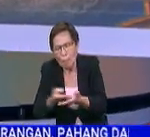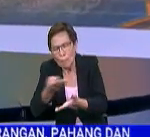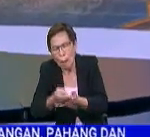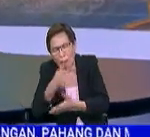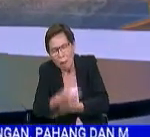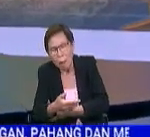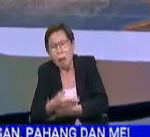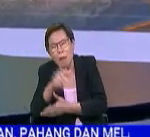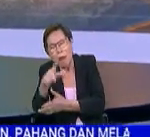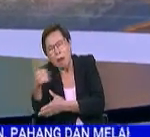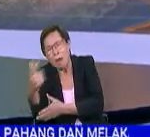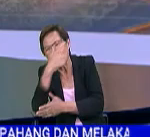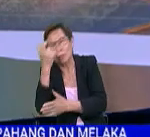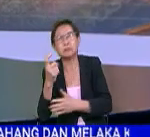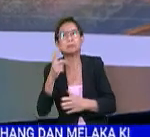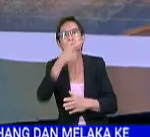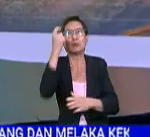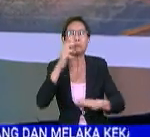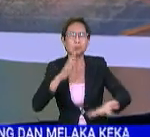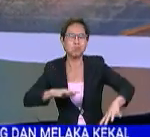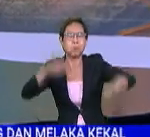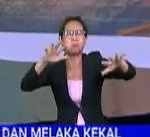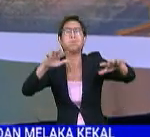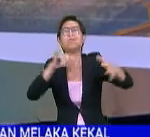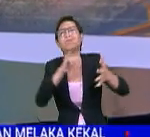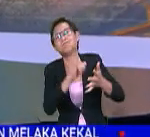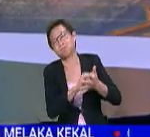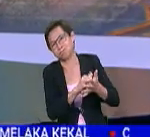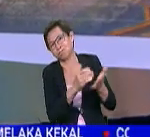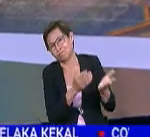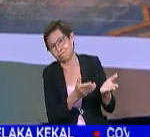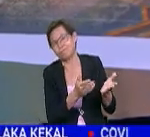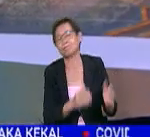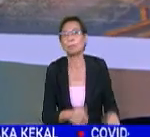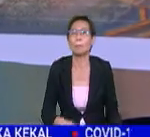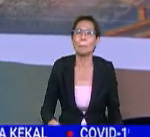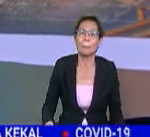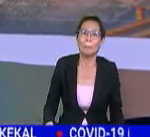yang terjejas ekoran bencana berkenaan.